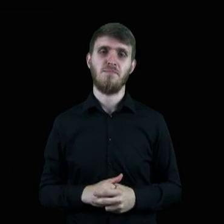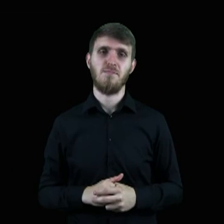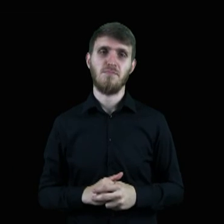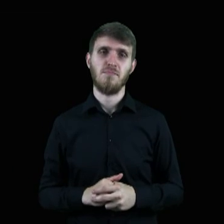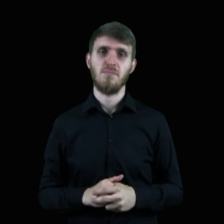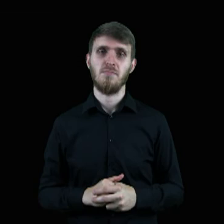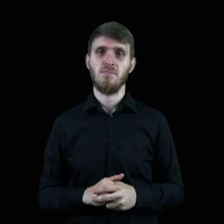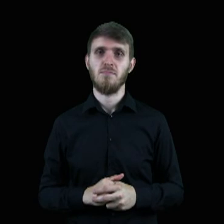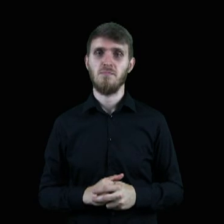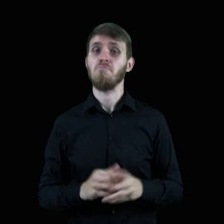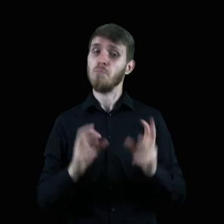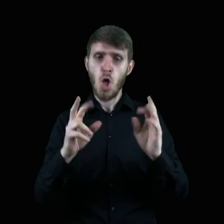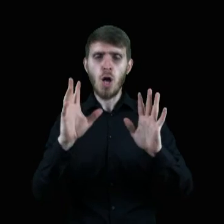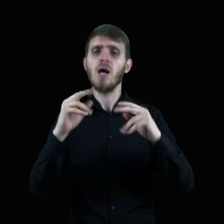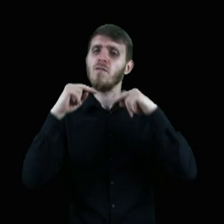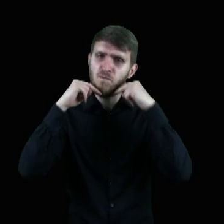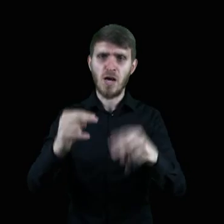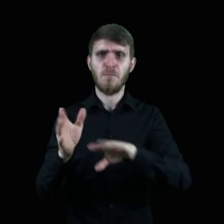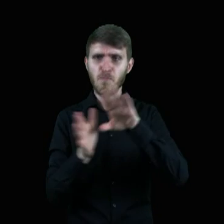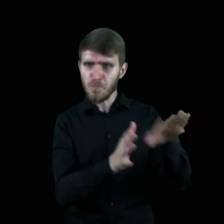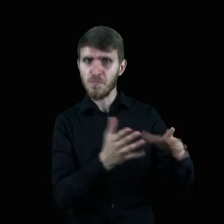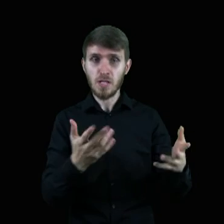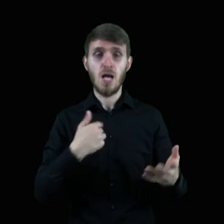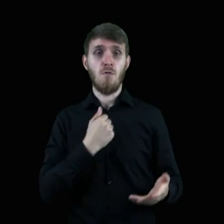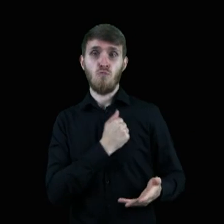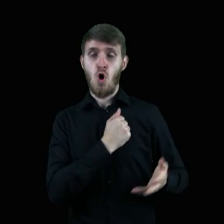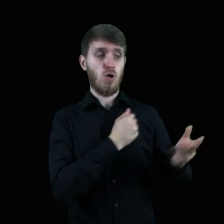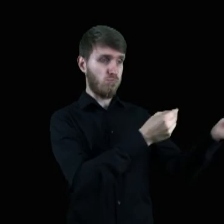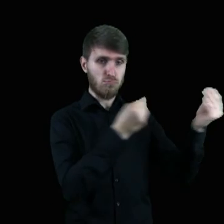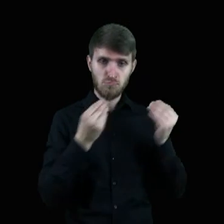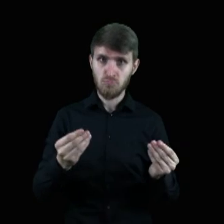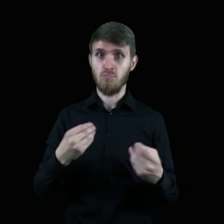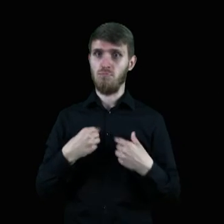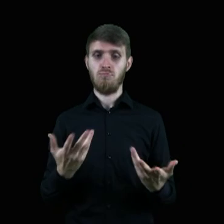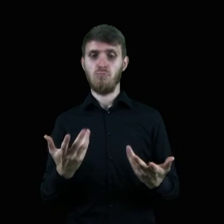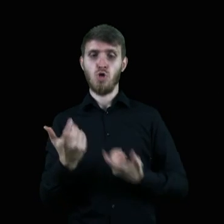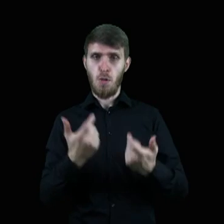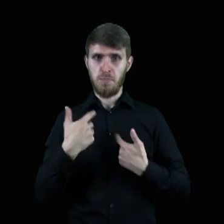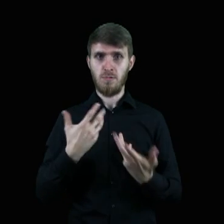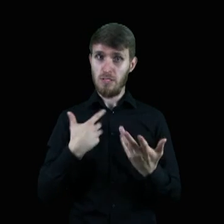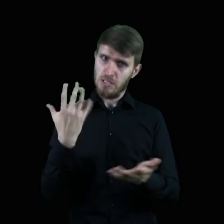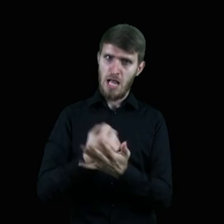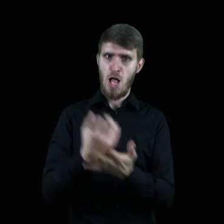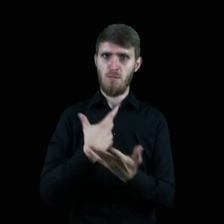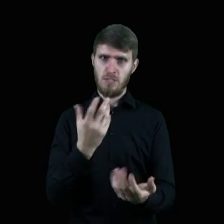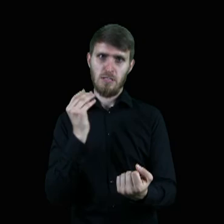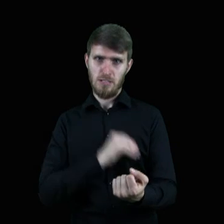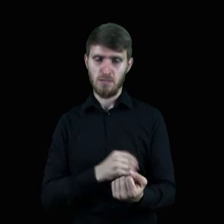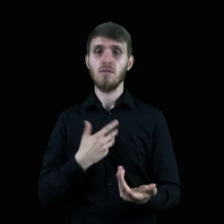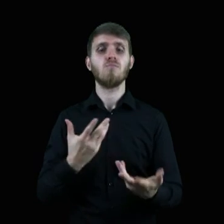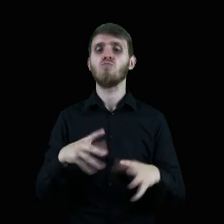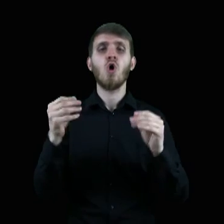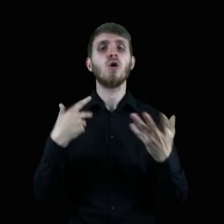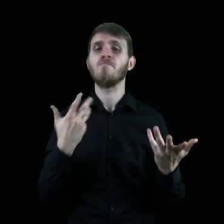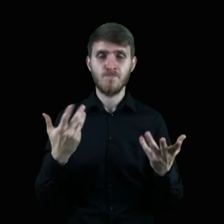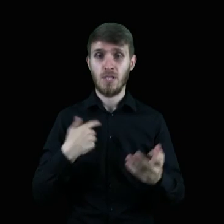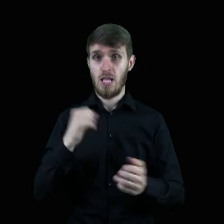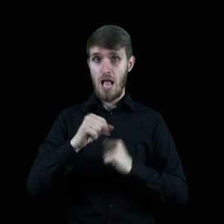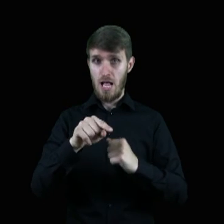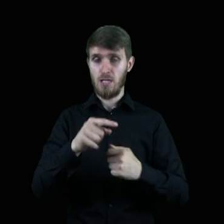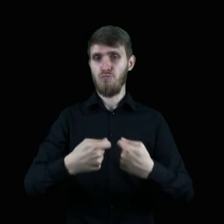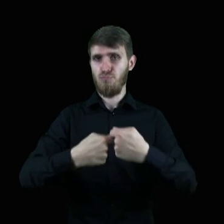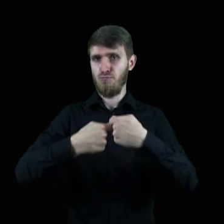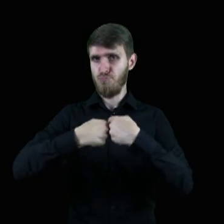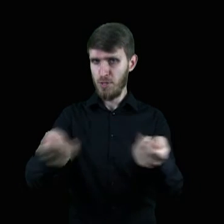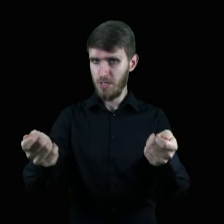dodatkowych odpowiednich z tą operacją związanych kosztów. No dobrze, ale teraz wracając do głównego wątku. Załóżmy, że pożyczyłem akcje i teraz chcę